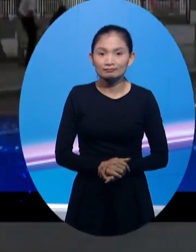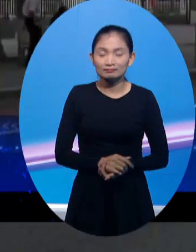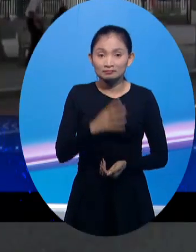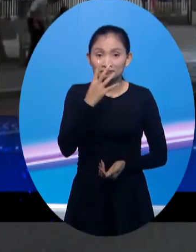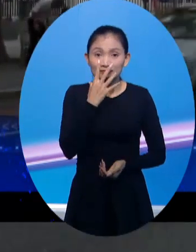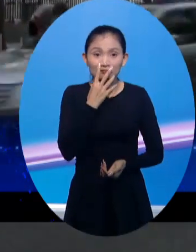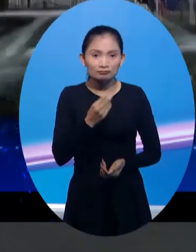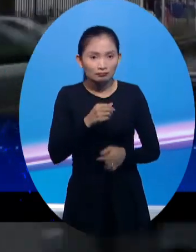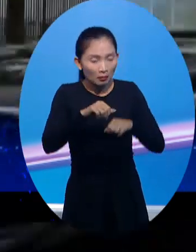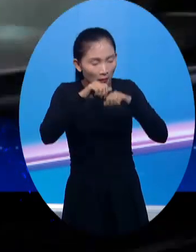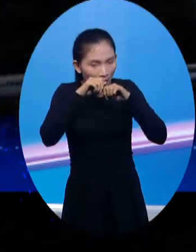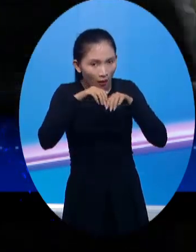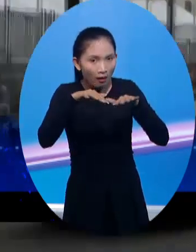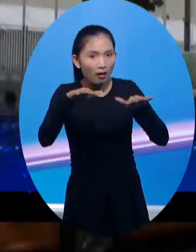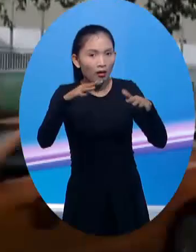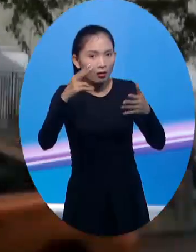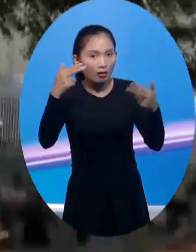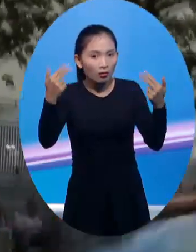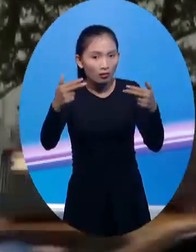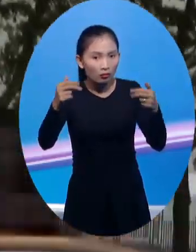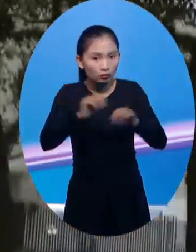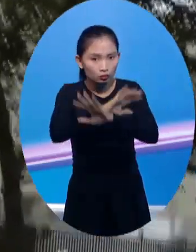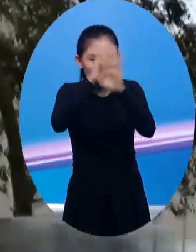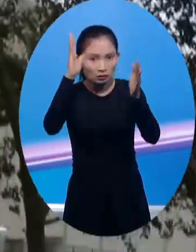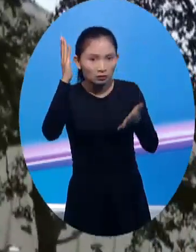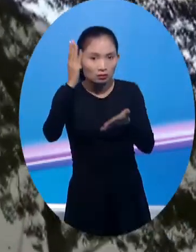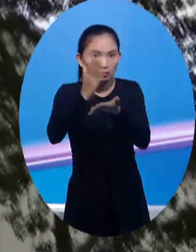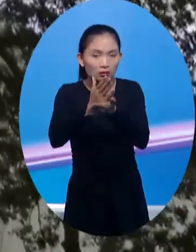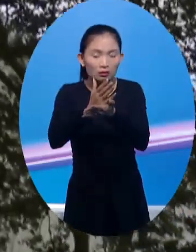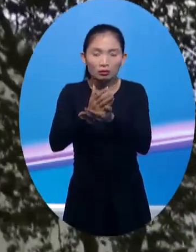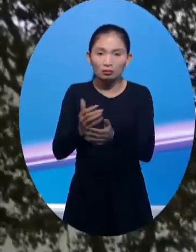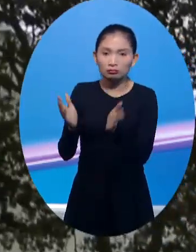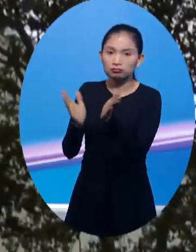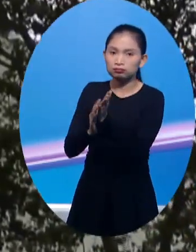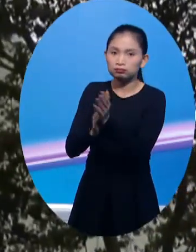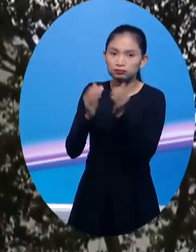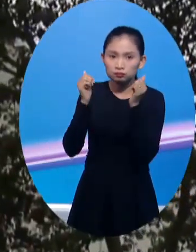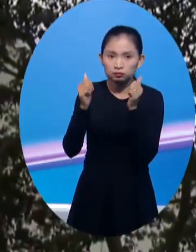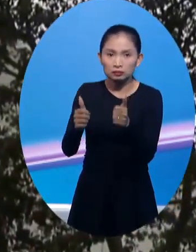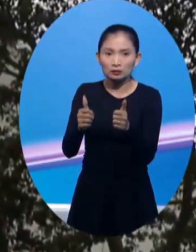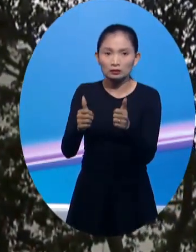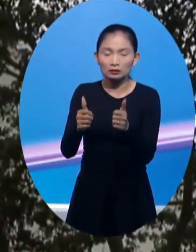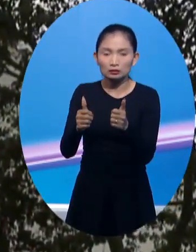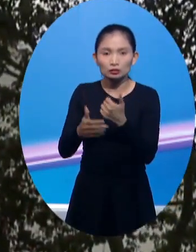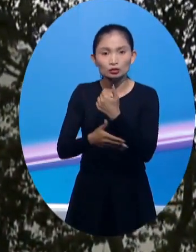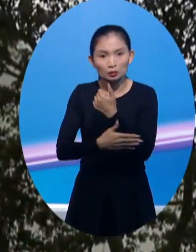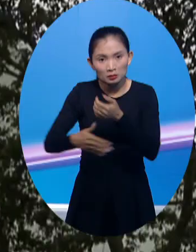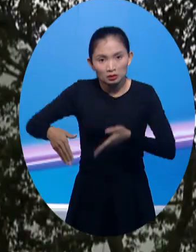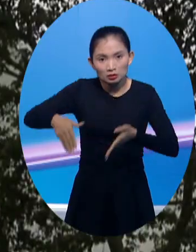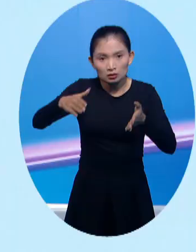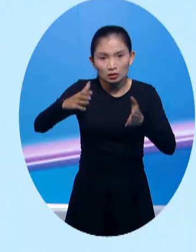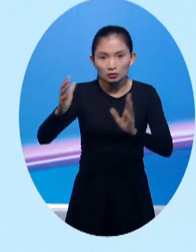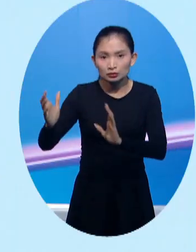Israel đồng thời bày tỏ hy vọng bước đi của Israel có thể dẫn tới những biện pháp cụ thể để giải quyết những vấn đề cản trở viện trợ nhân đạo cho